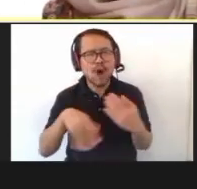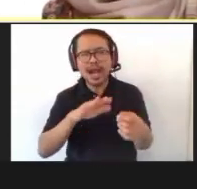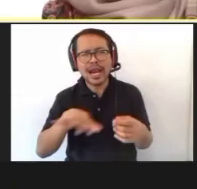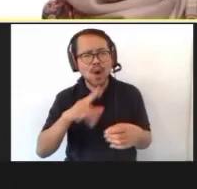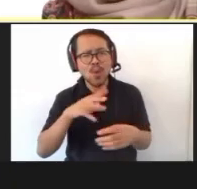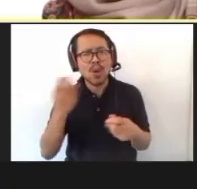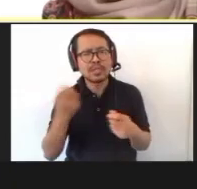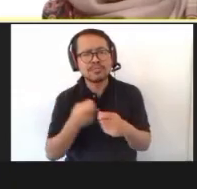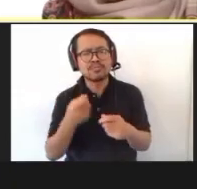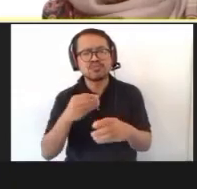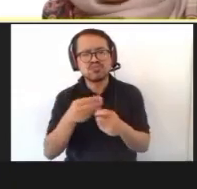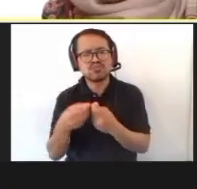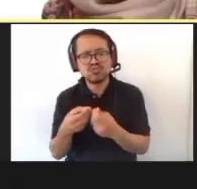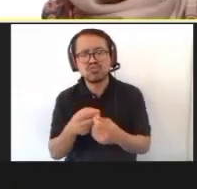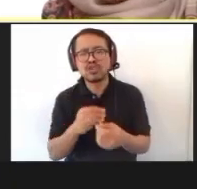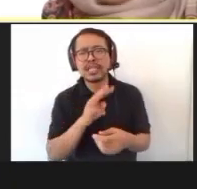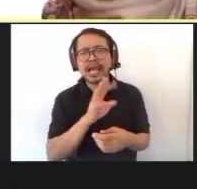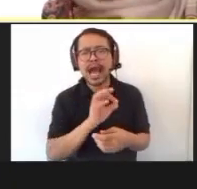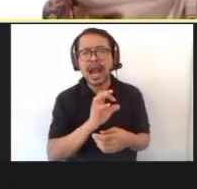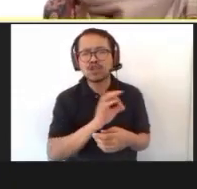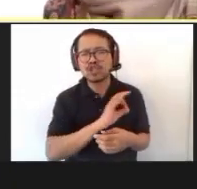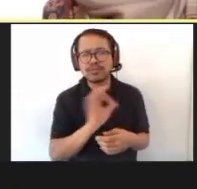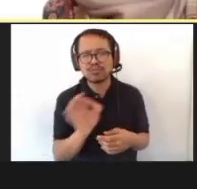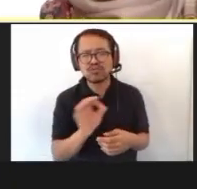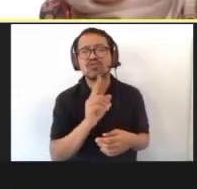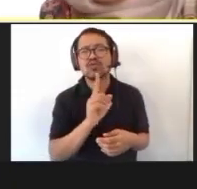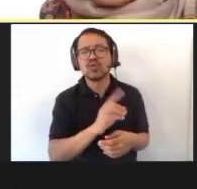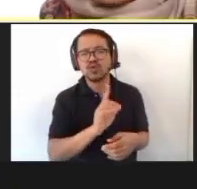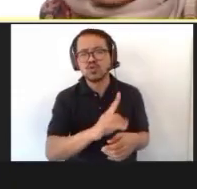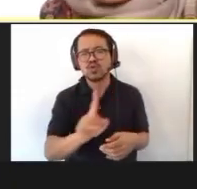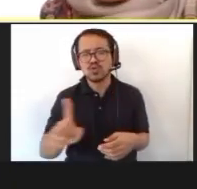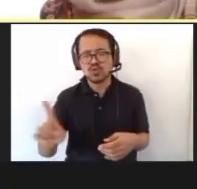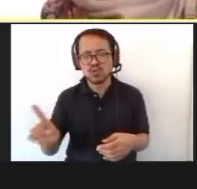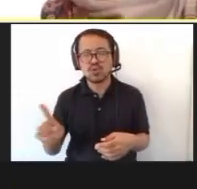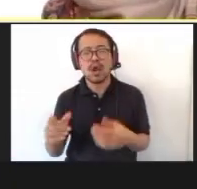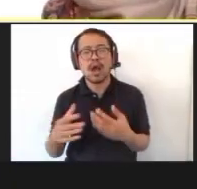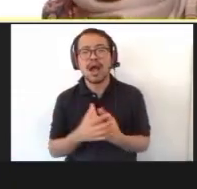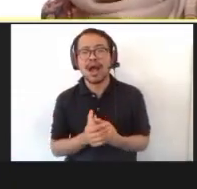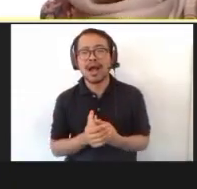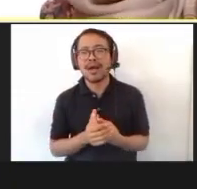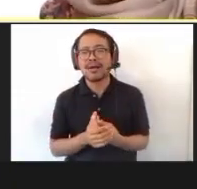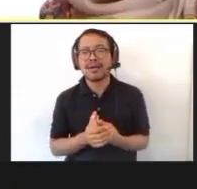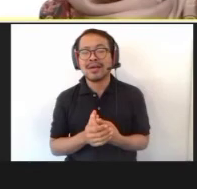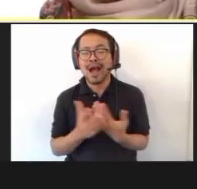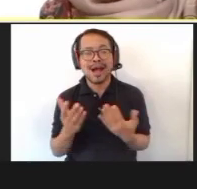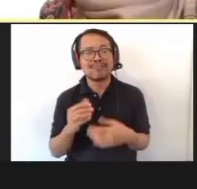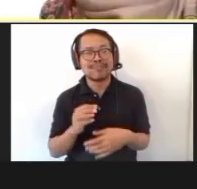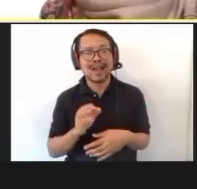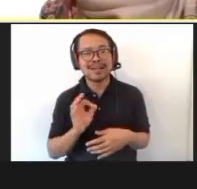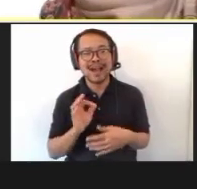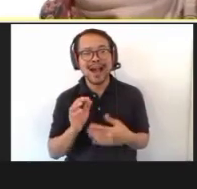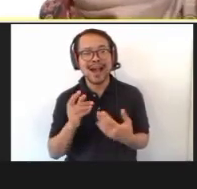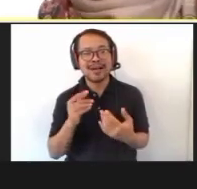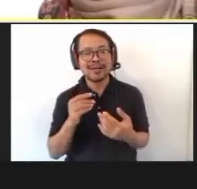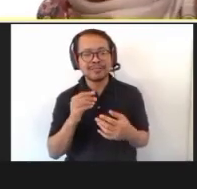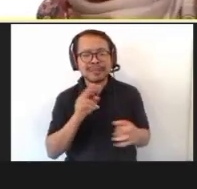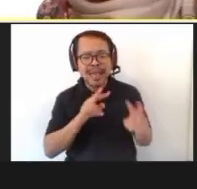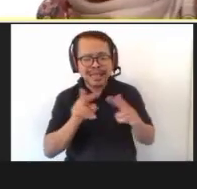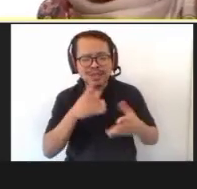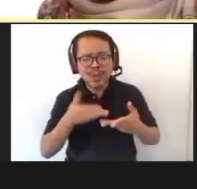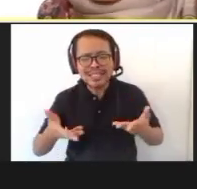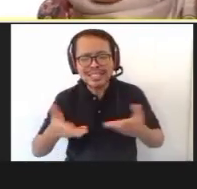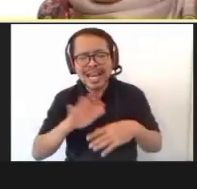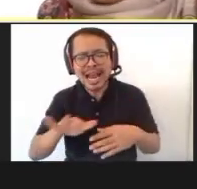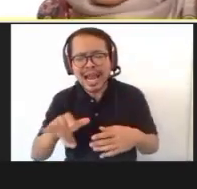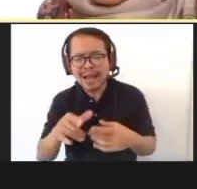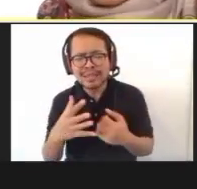sumbangan 300.000 tiap siswa, nggak ada misalnya tindakan afirmasi pada siswa yang